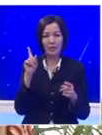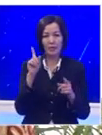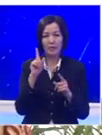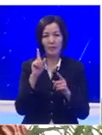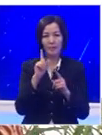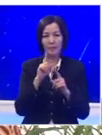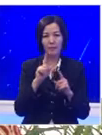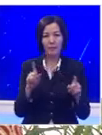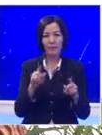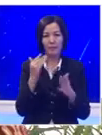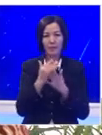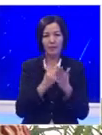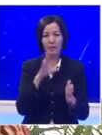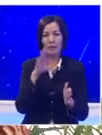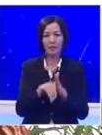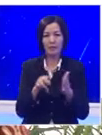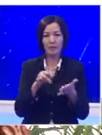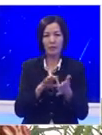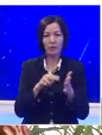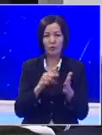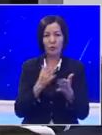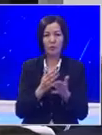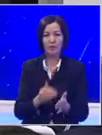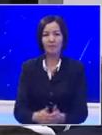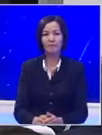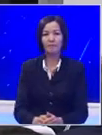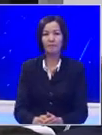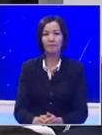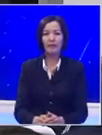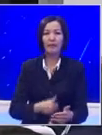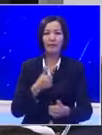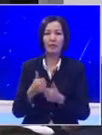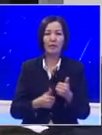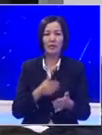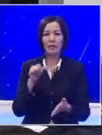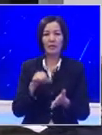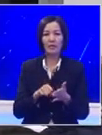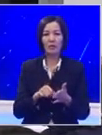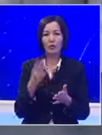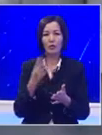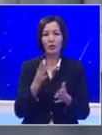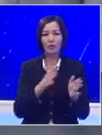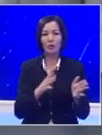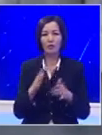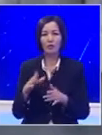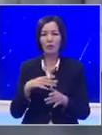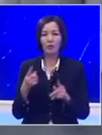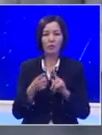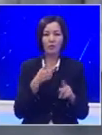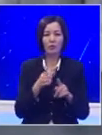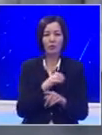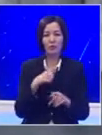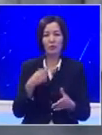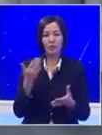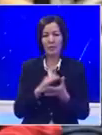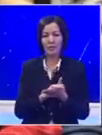енгізсек пе деген ойымыз бар. Сондай мақсатта жүрмін. Шараға қатысушылар 4 тур бойынша біліктілігімен сайысады. Алдымен өзін өзі